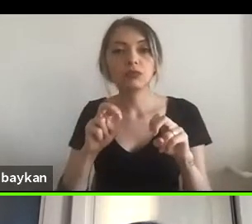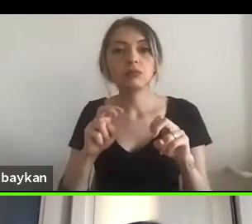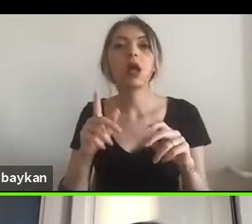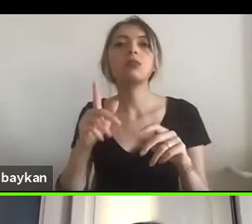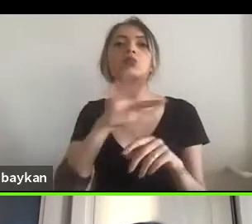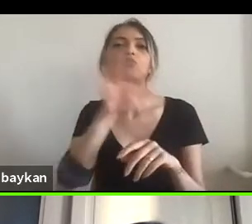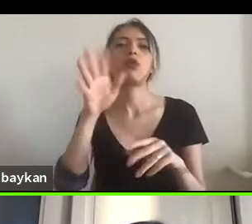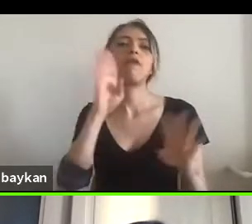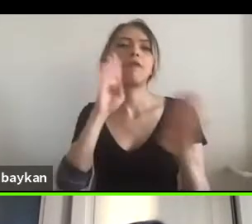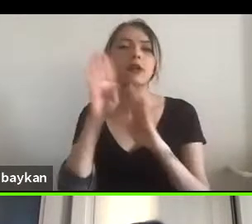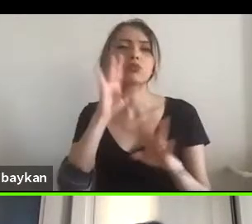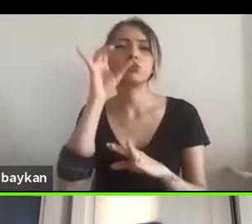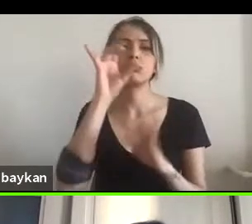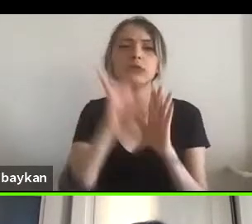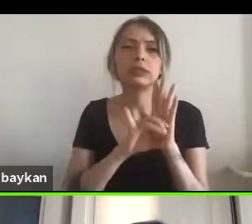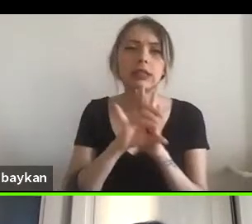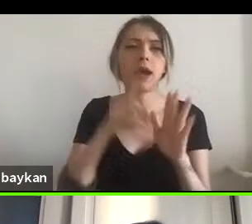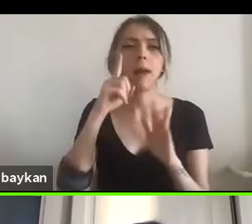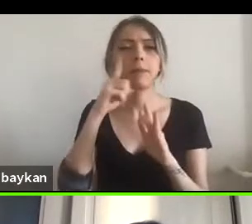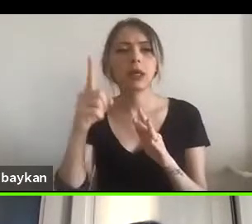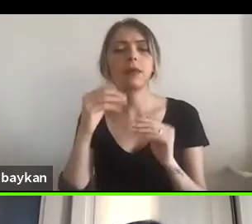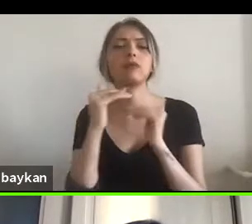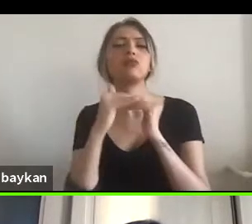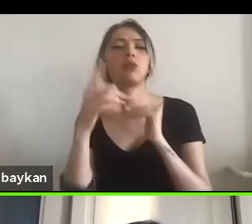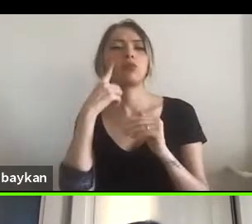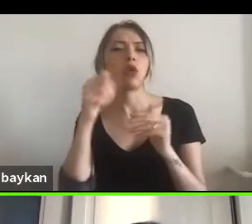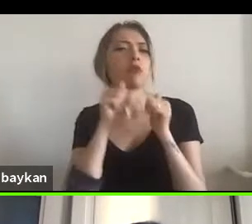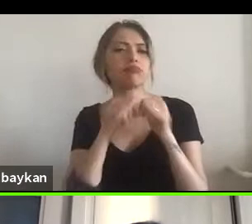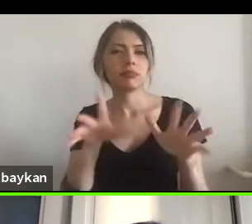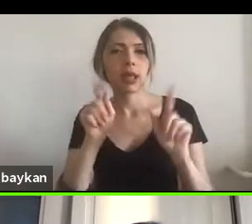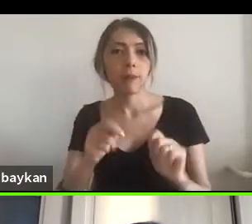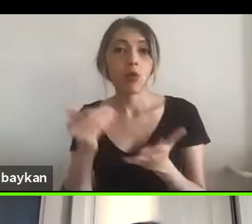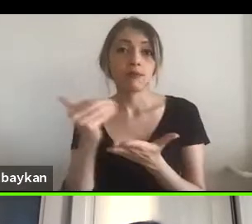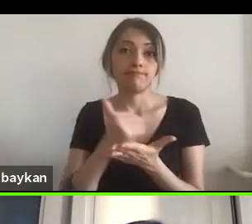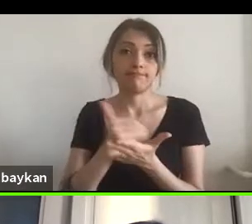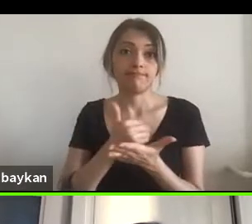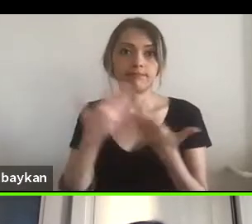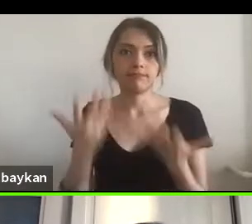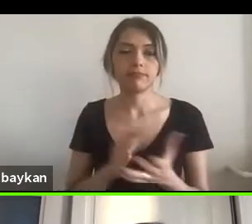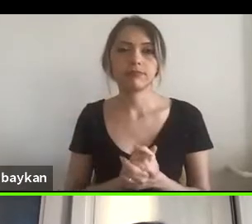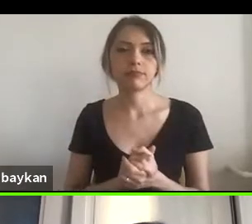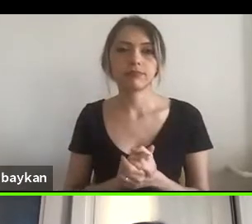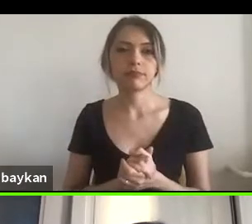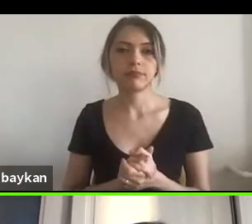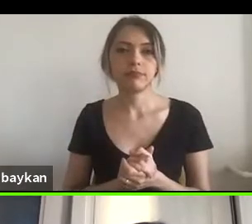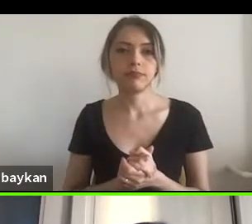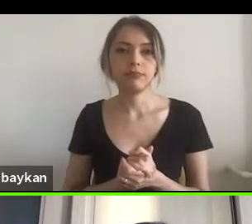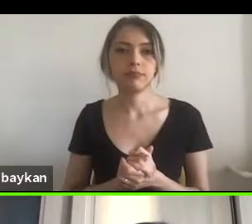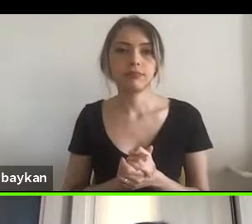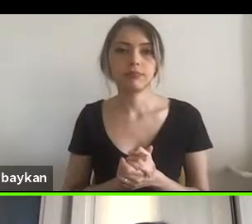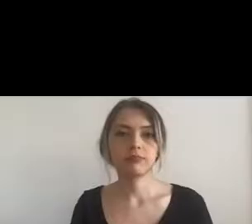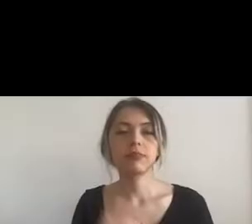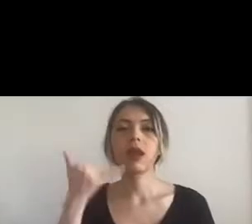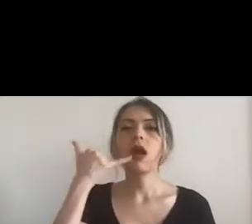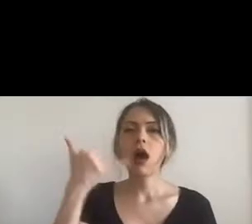kamuoyuyla paylaşılmaktadır. Bu bağlamda hattın işlevselliğini göstermek adına sizlerle şu bilgileri paylaşabilirim.